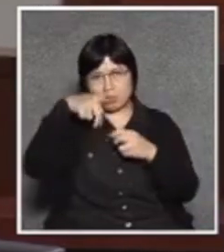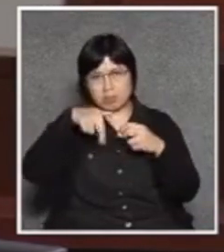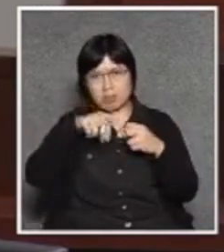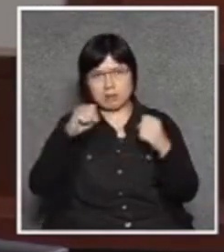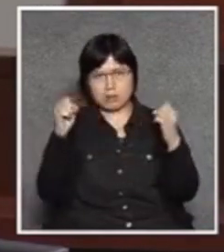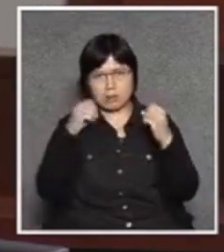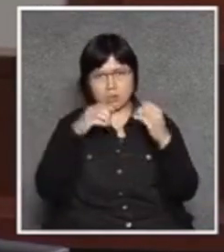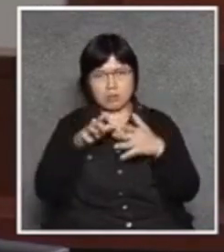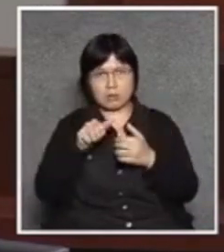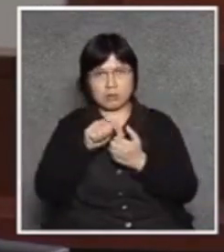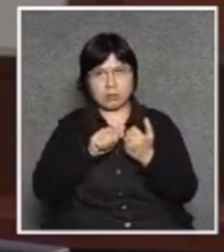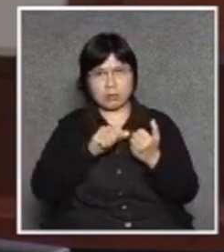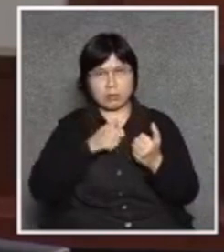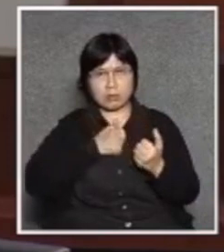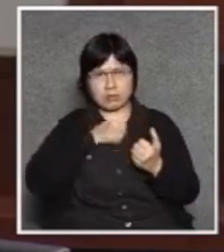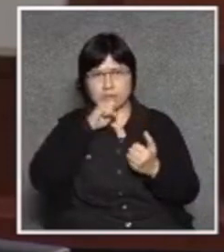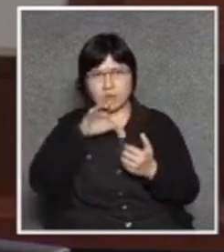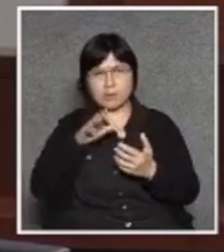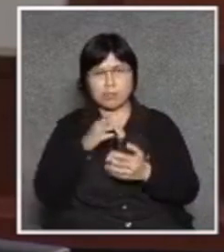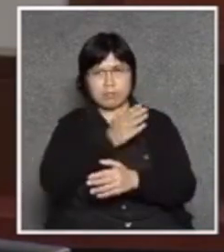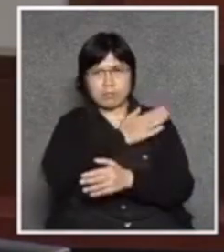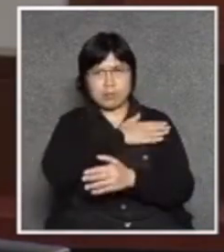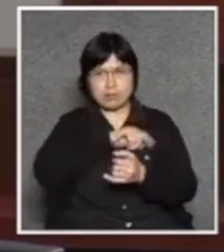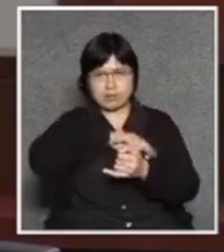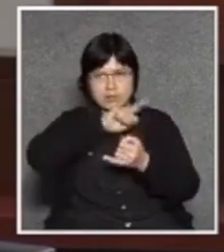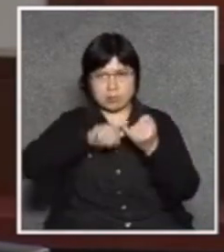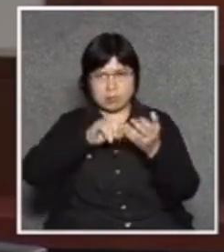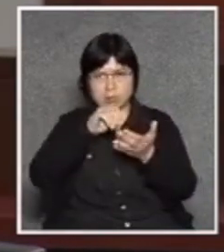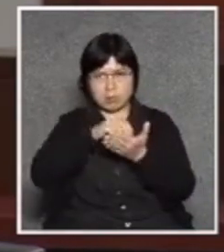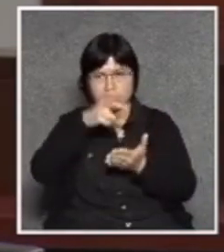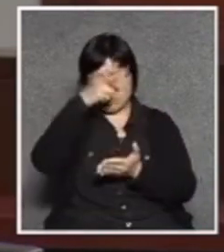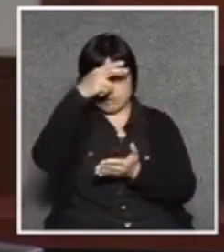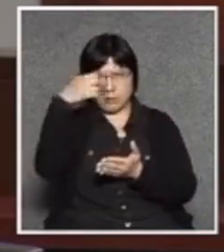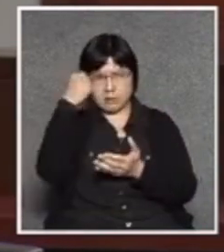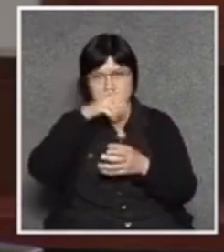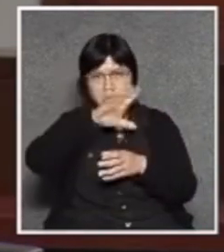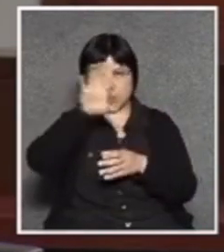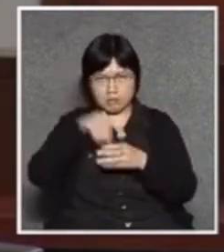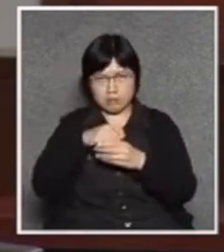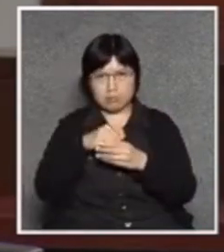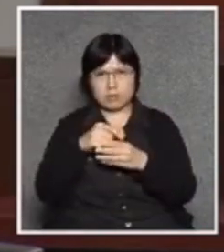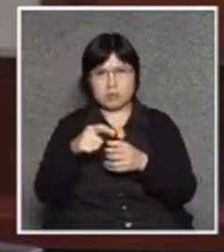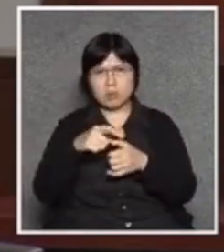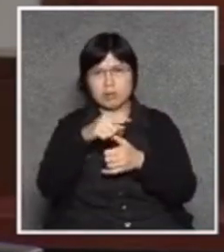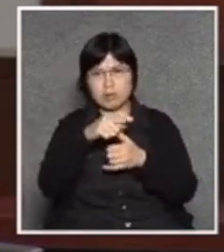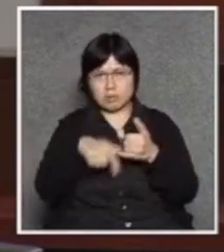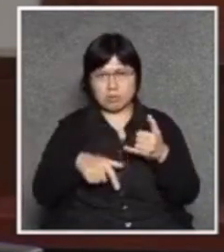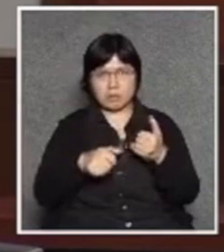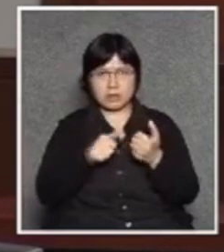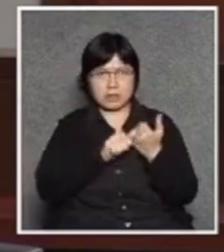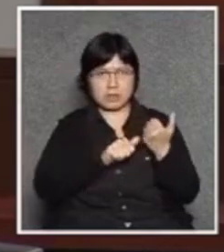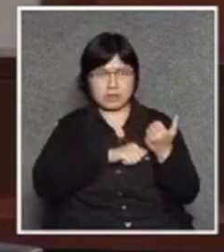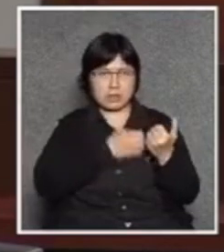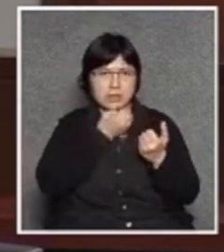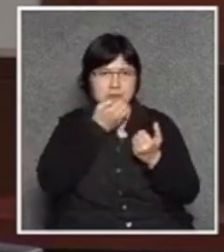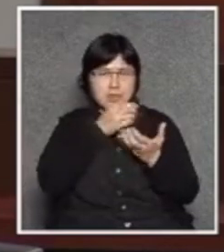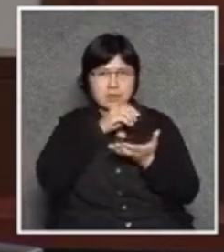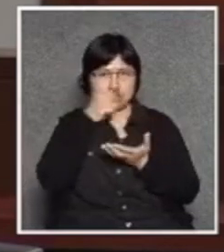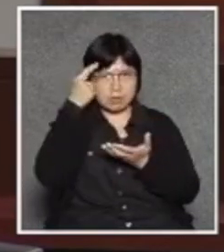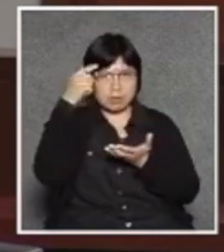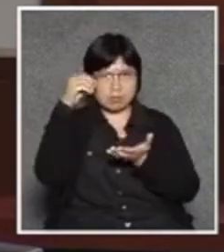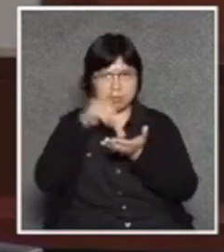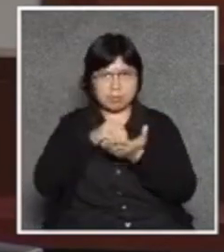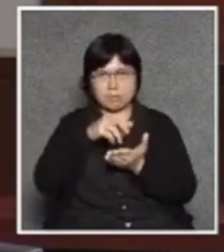色，最終決策由行政長官綜合個別的成員意見作出決定，政